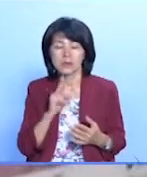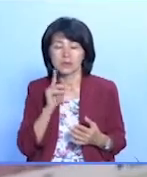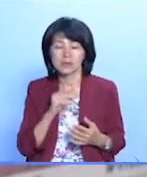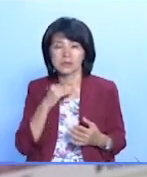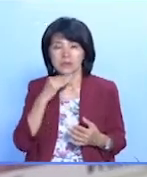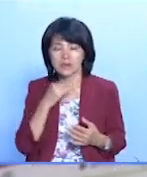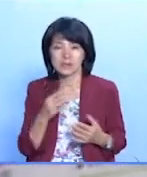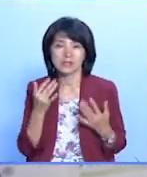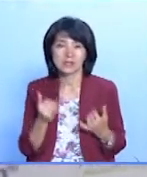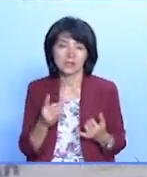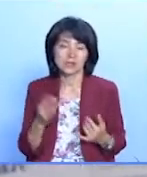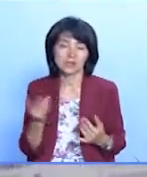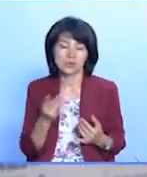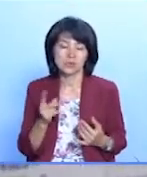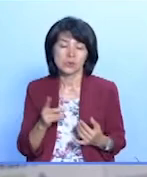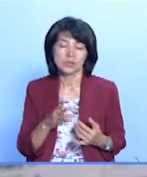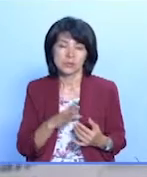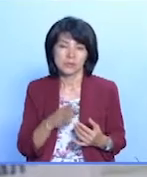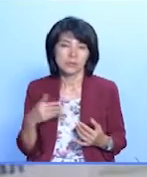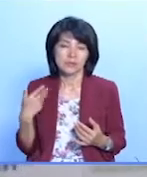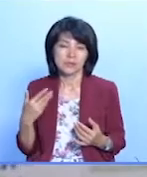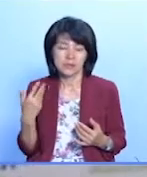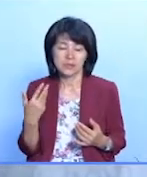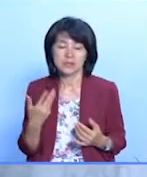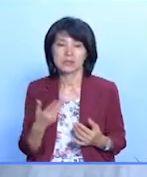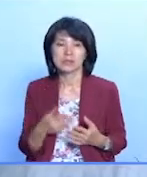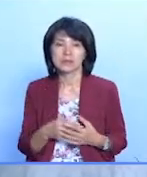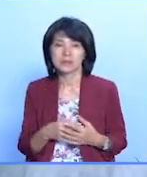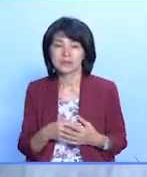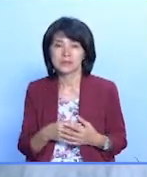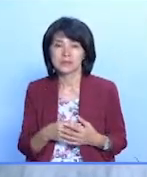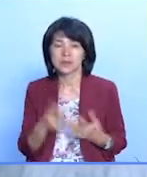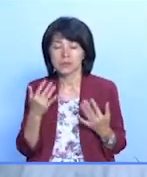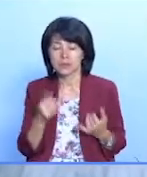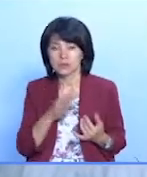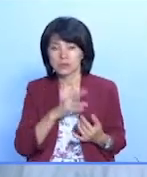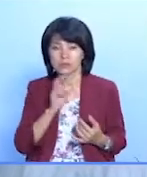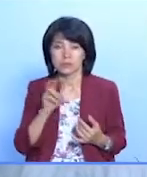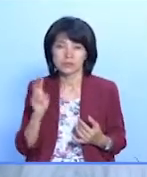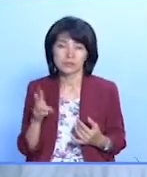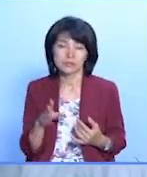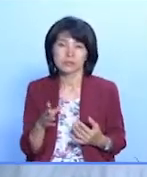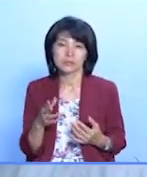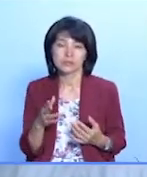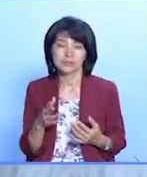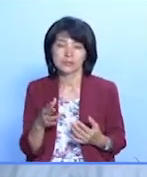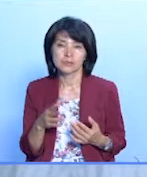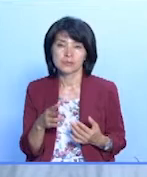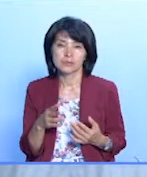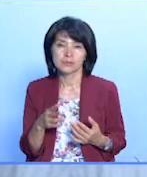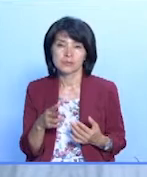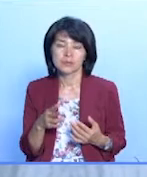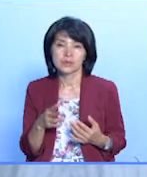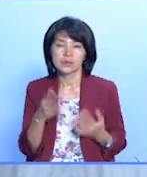жағдайға қарай жеңілдетіп, уақытын қысқартса дегенде ұсыныс айтылды. Вот побывали сегодня на аптеках, провели рейд. Бүгін дәріханаларға рейд